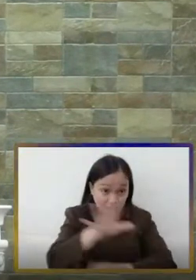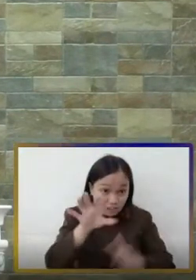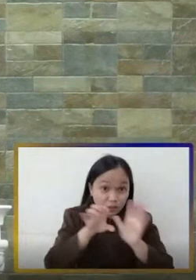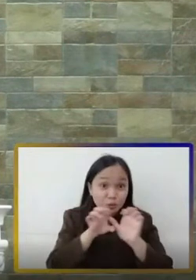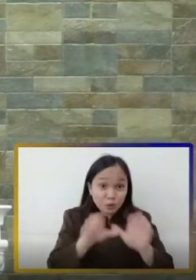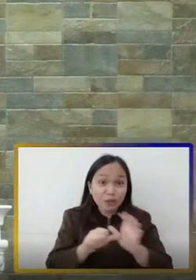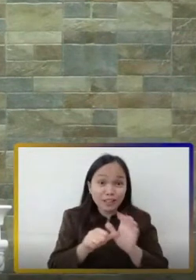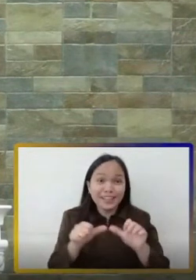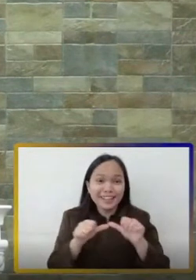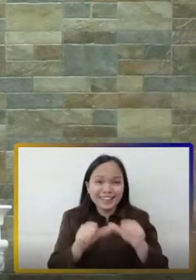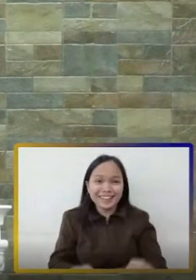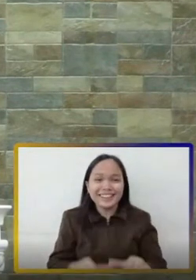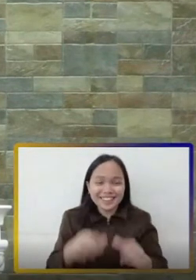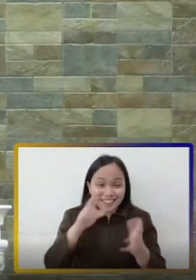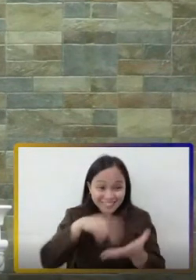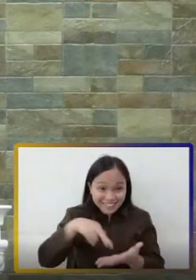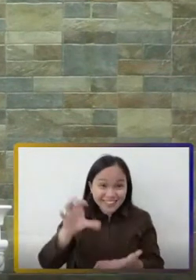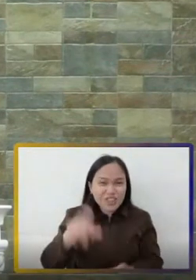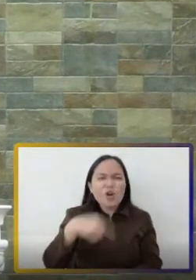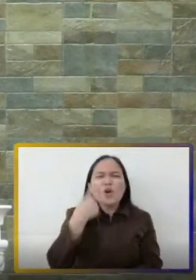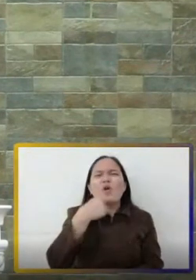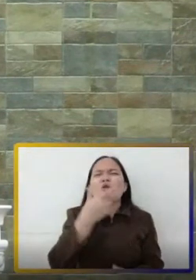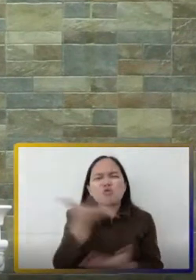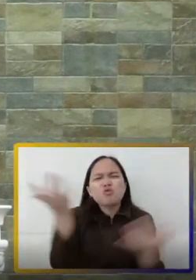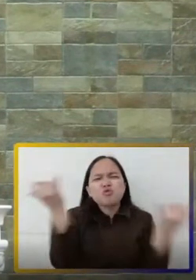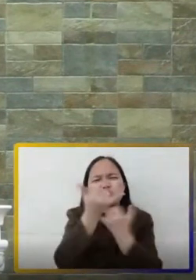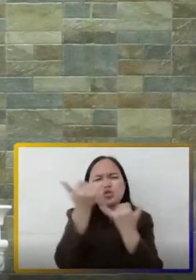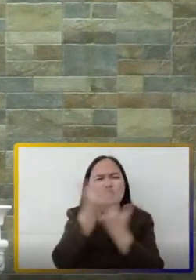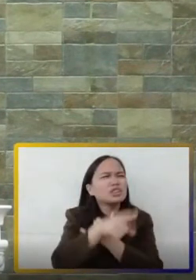rin. Sino ang lukuhin mo?